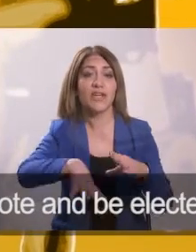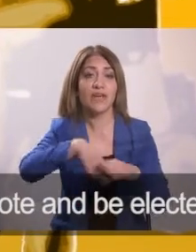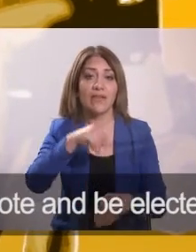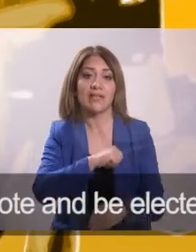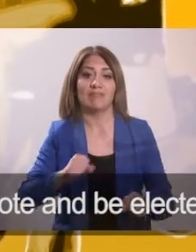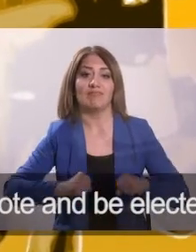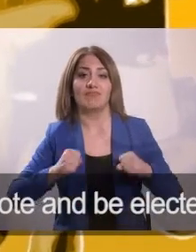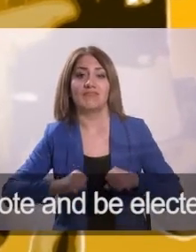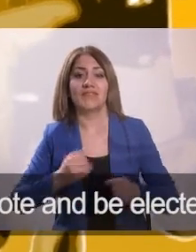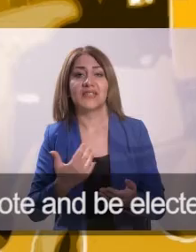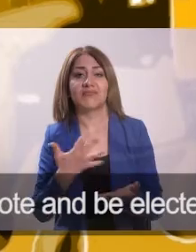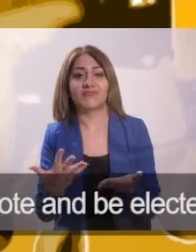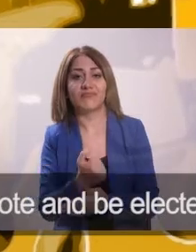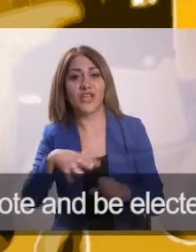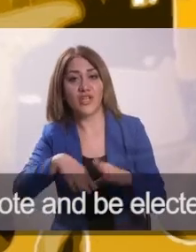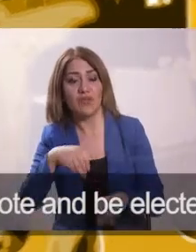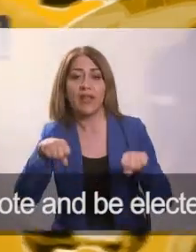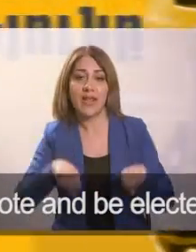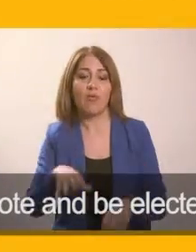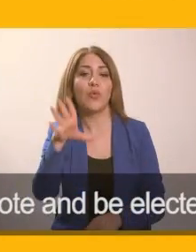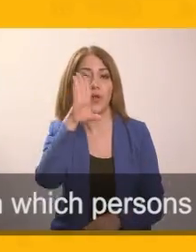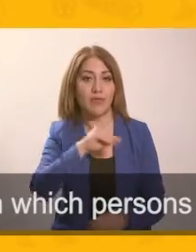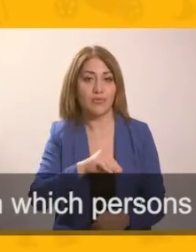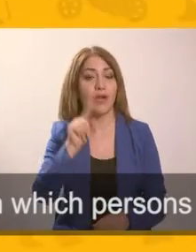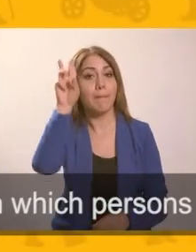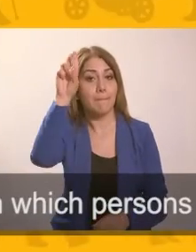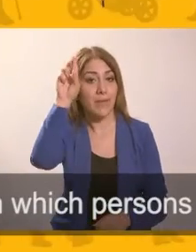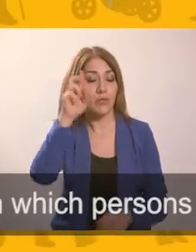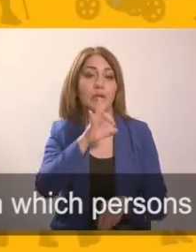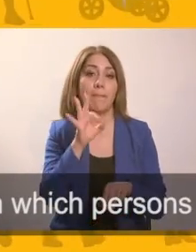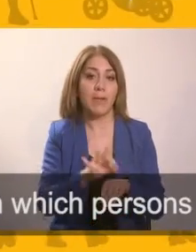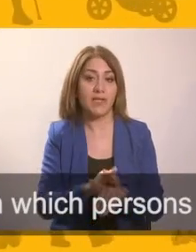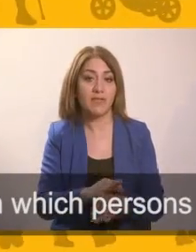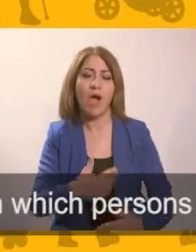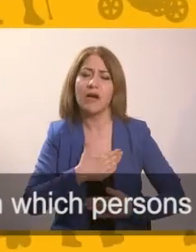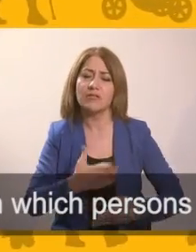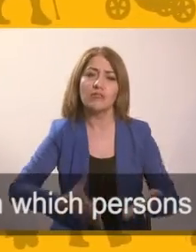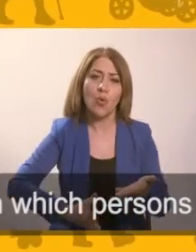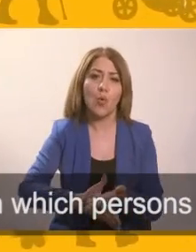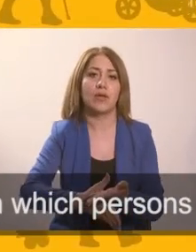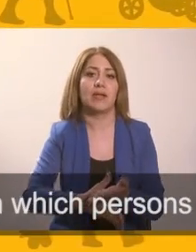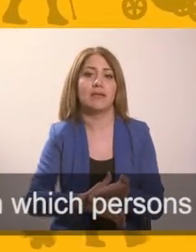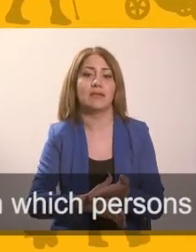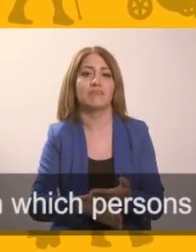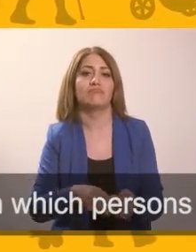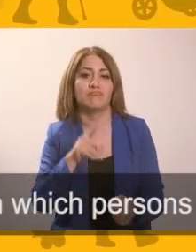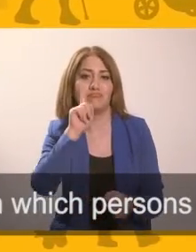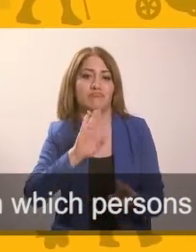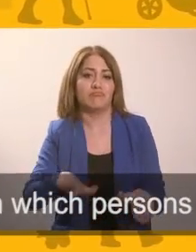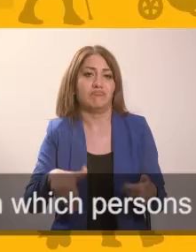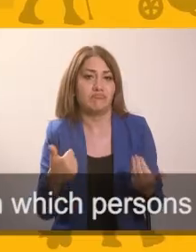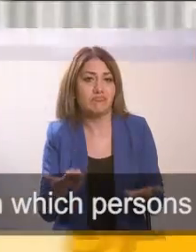Եվ ընտրվելու իրավունքը և հնարավորությունը։ Պետությունը նաև պարտավորվել է ակտիվորեն նպաստել այնպիսի